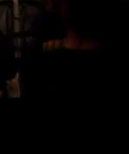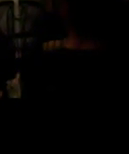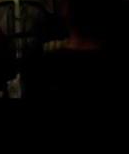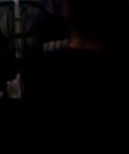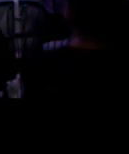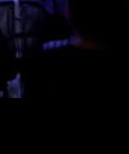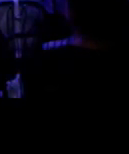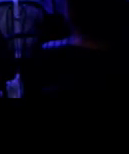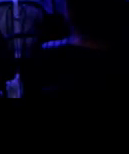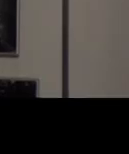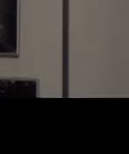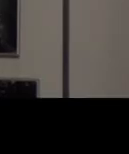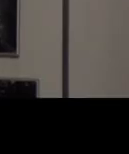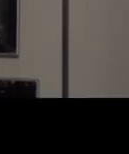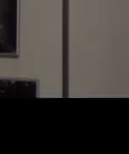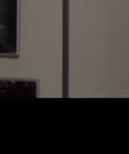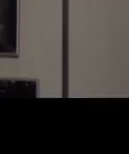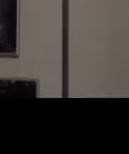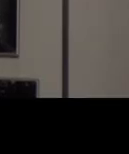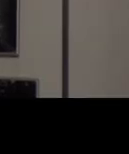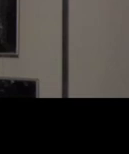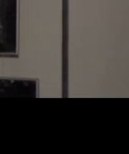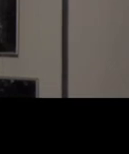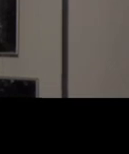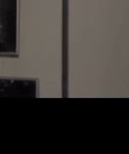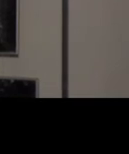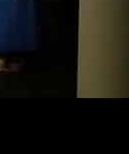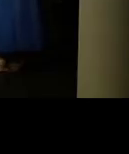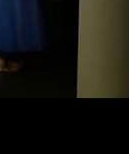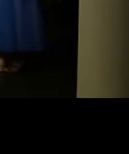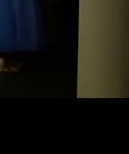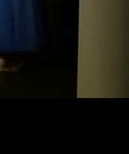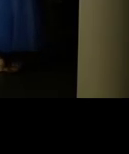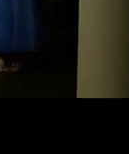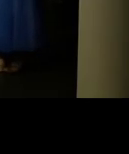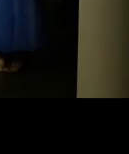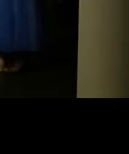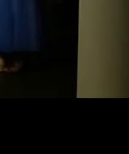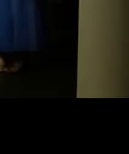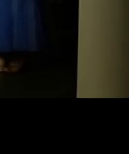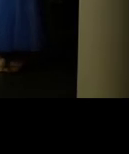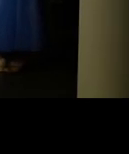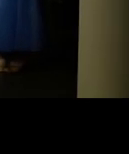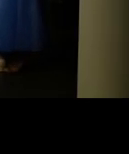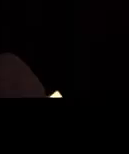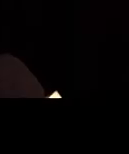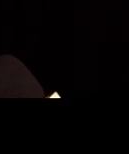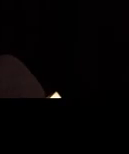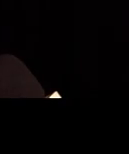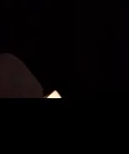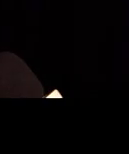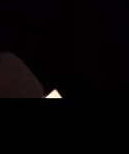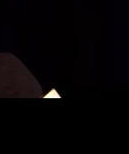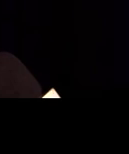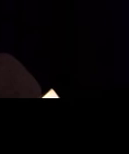Захід приурочили до 100-річчя з дня народження миколаївської актриси Алли Квасенко, яка працювала у театрі понад 30 років. Це